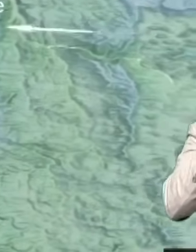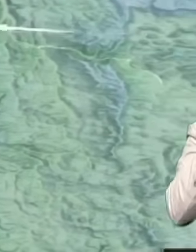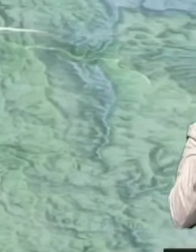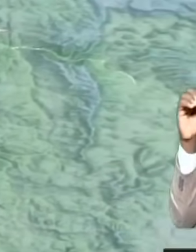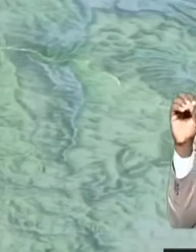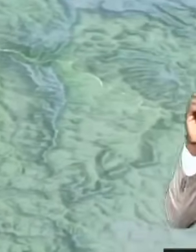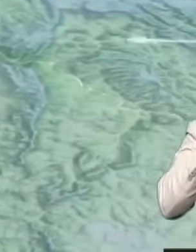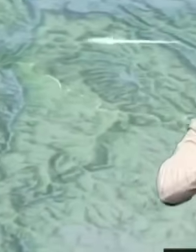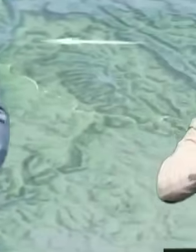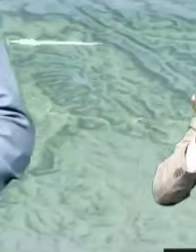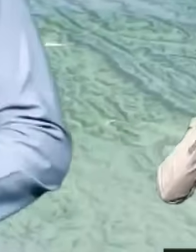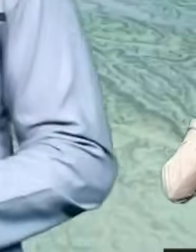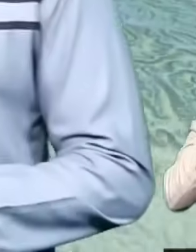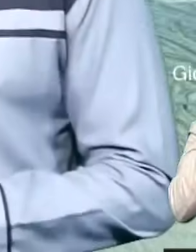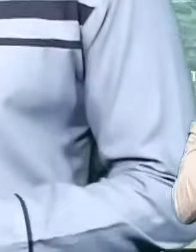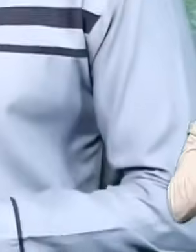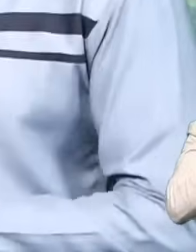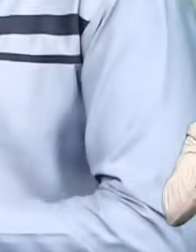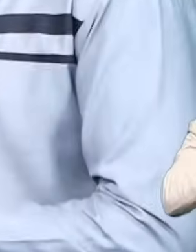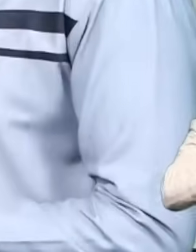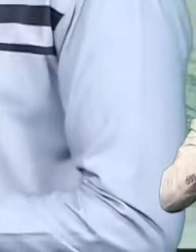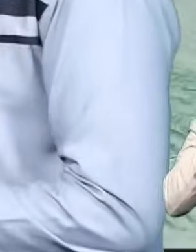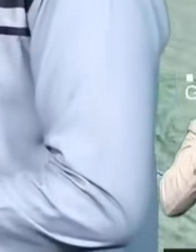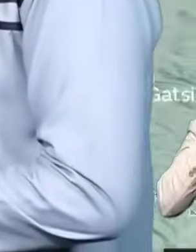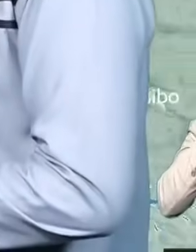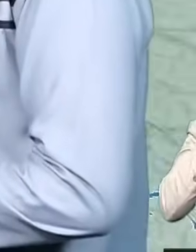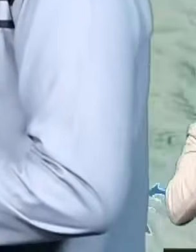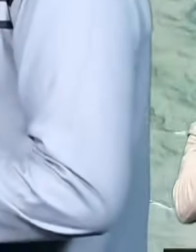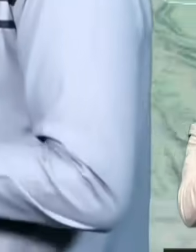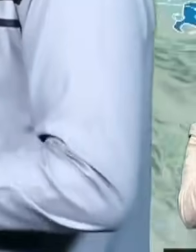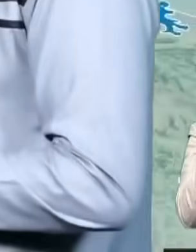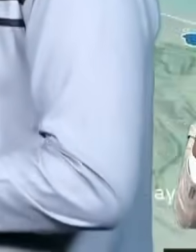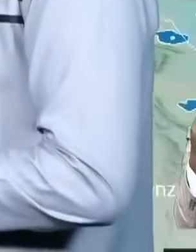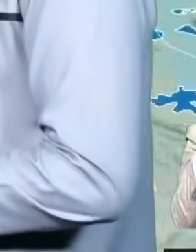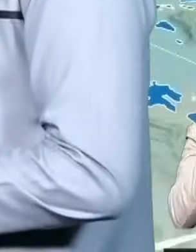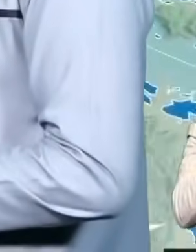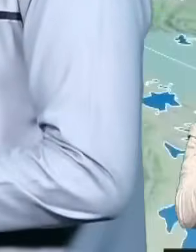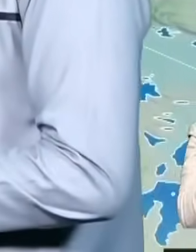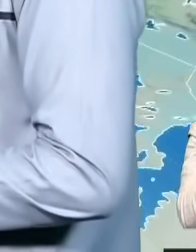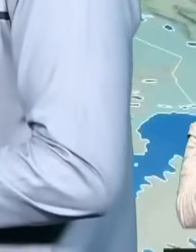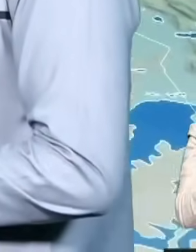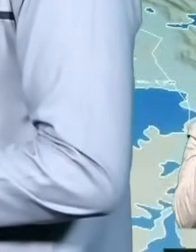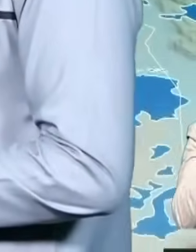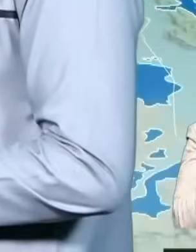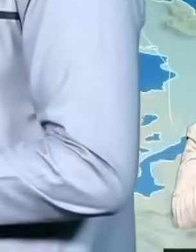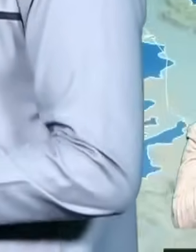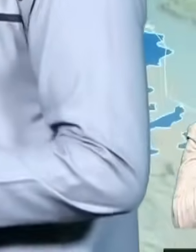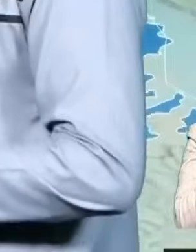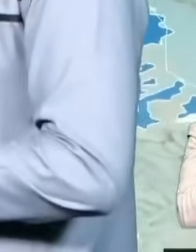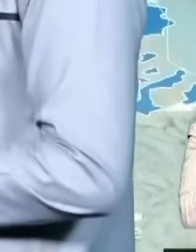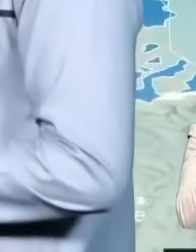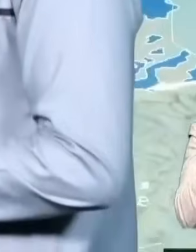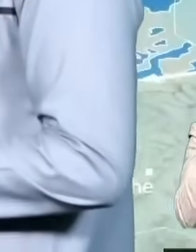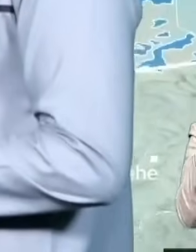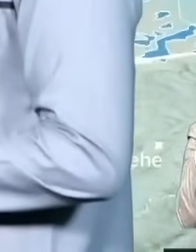by'Uburengerazuba. Uwo muyaga ukazaba ufite umuvuduko uri hagati ya metero enye ndetse na metero esheshatu mu isagonda. N'umuyaga